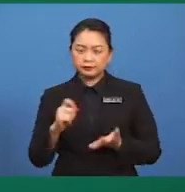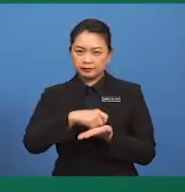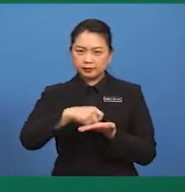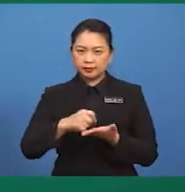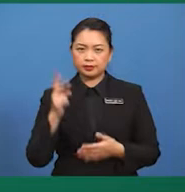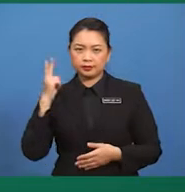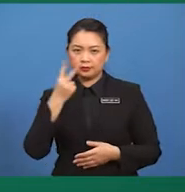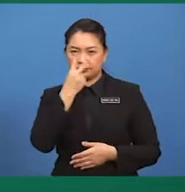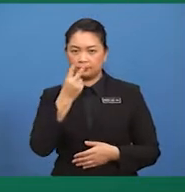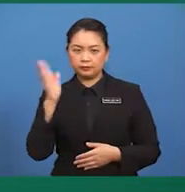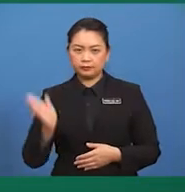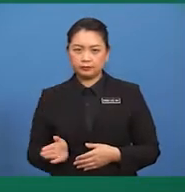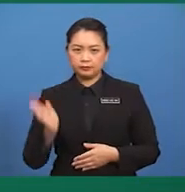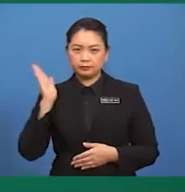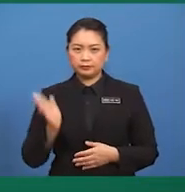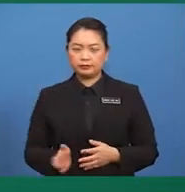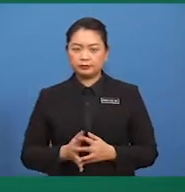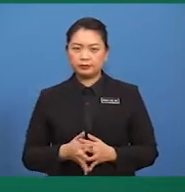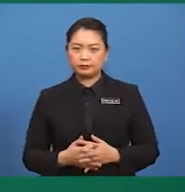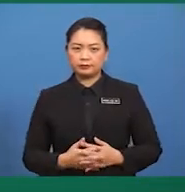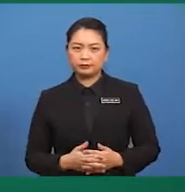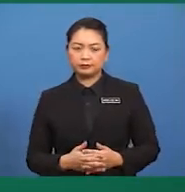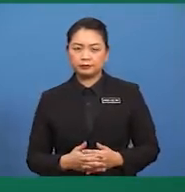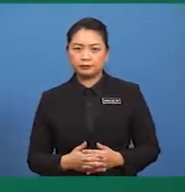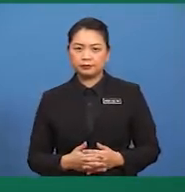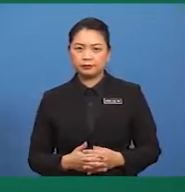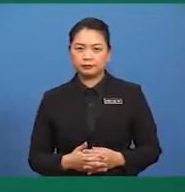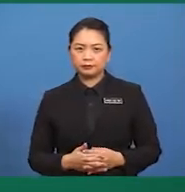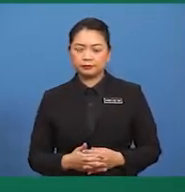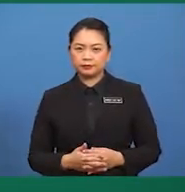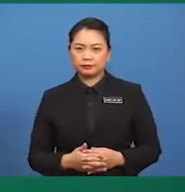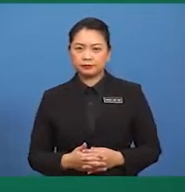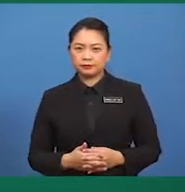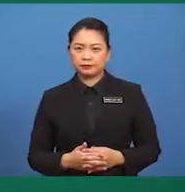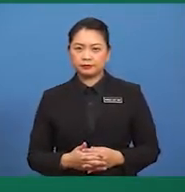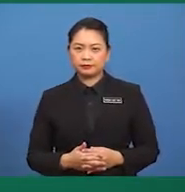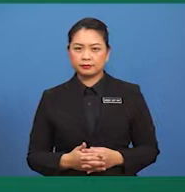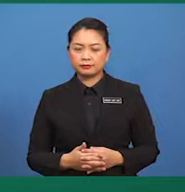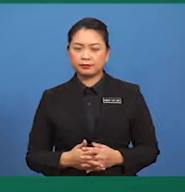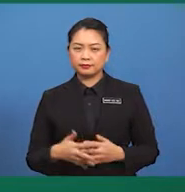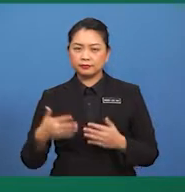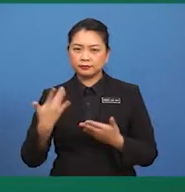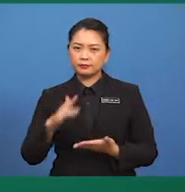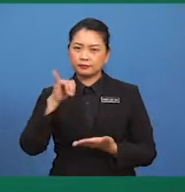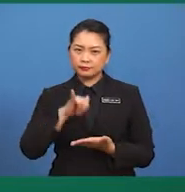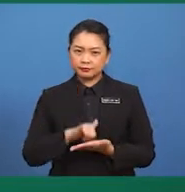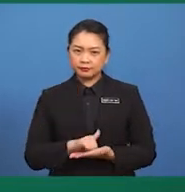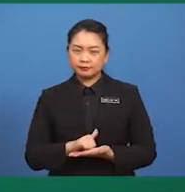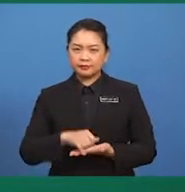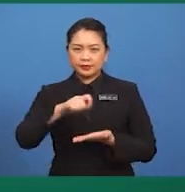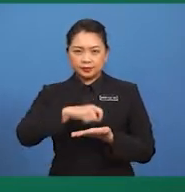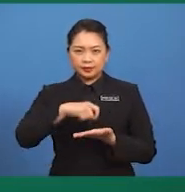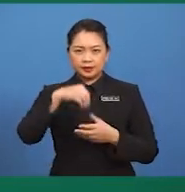format penyata kita letak di komponen belanja tulis hutang ragu RM600. Seterusnya,